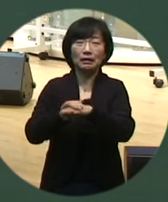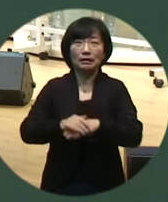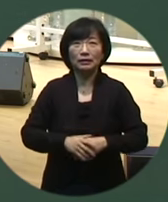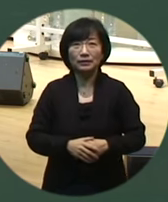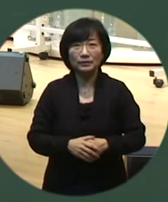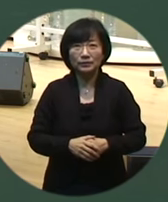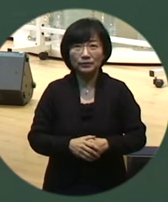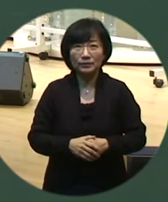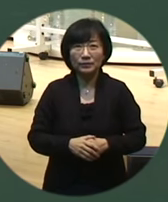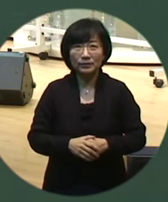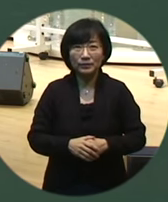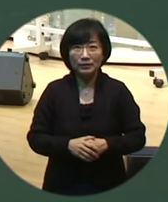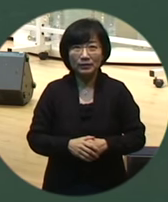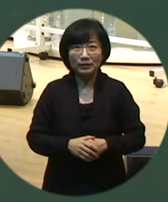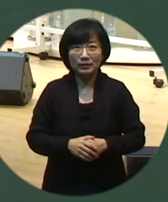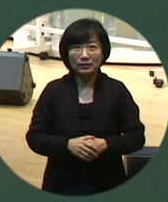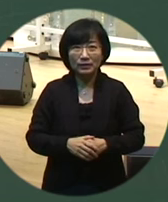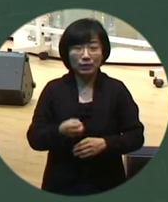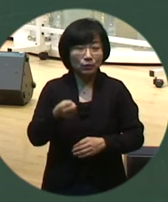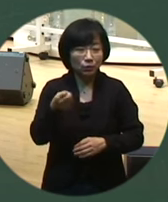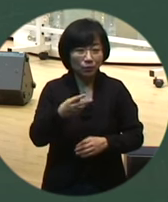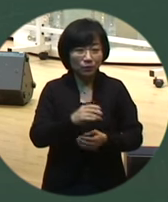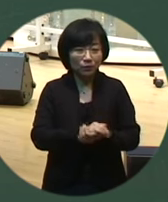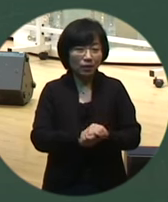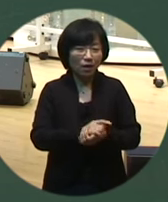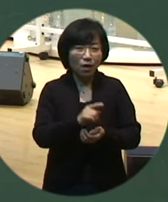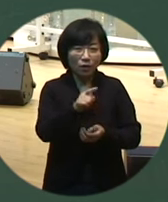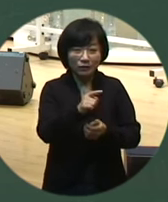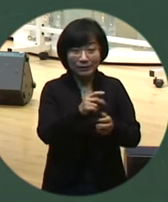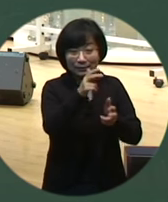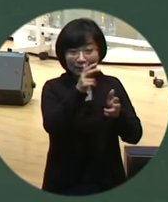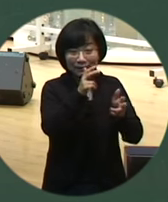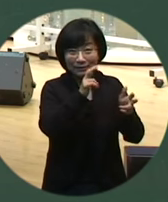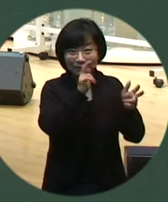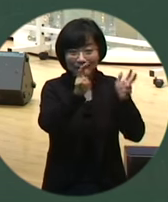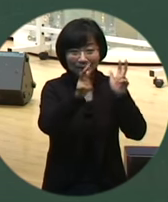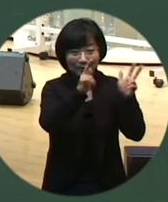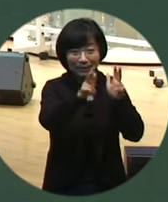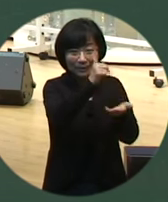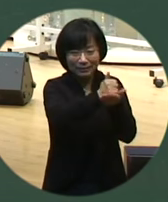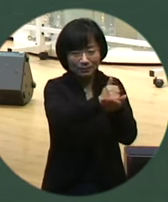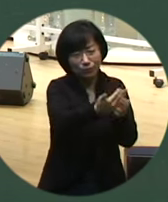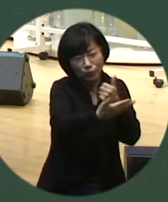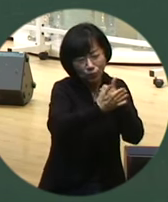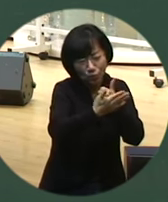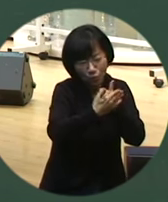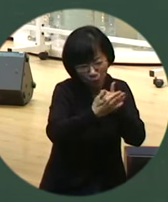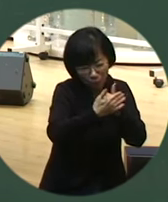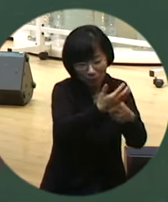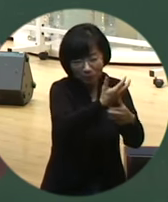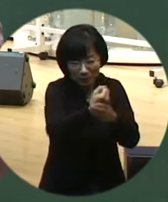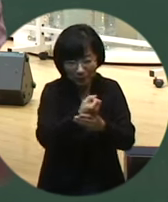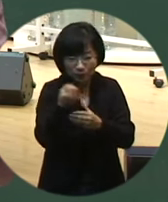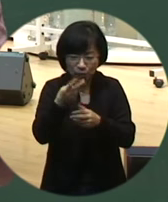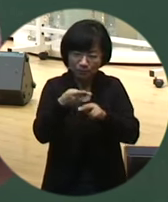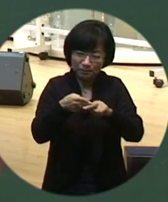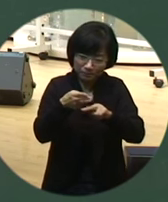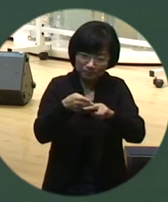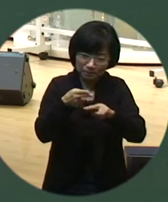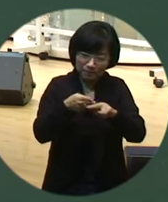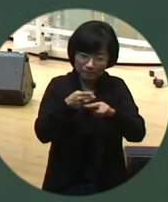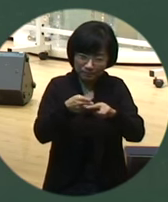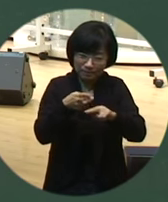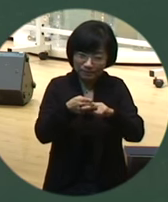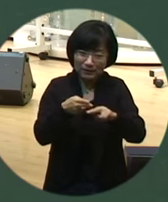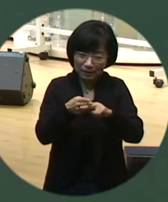nothing to do. 어떤 중소기업을 운영하시는 그 사장님에게 조금 도움 받아가지고 조금 더 이제 안정을 찾아갔어요. And then she also received